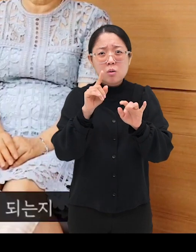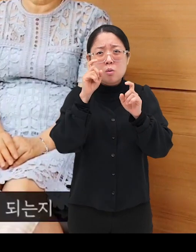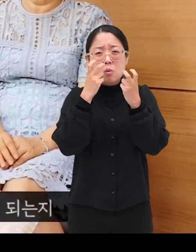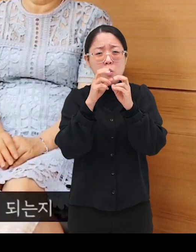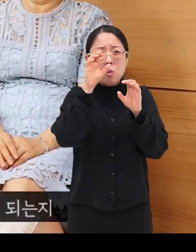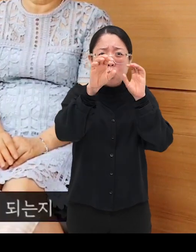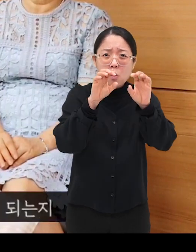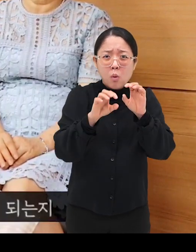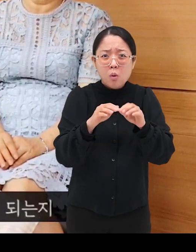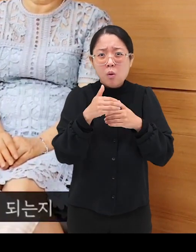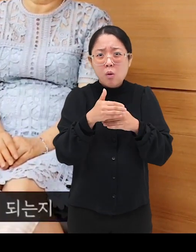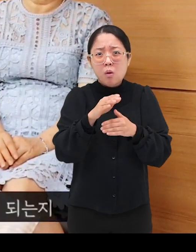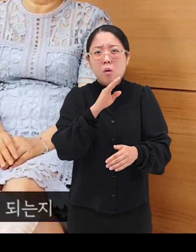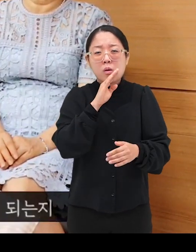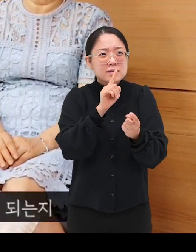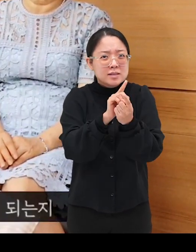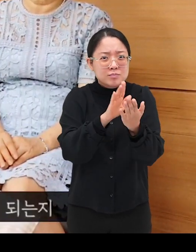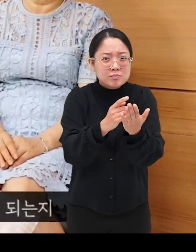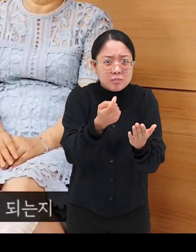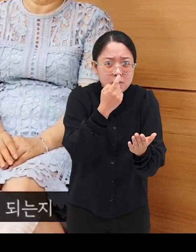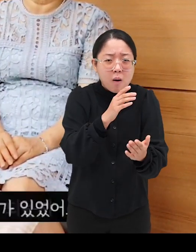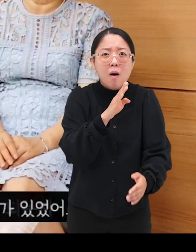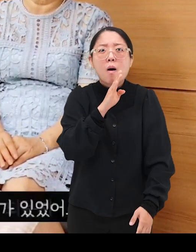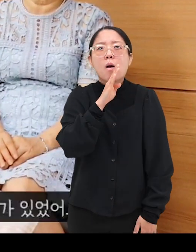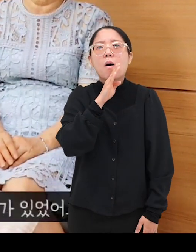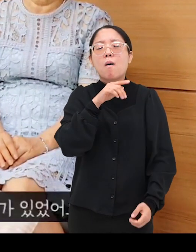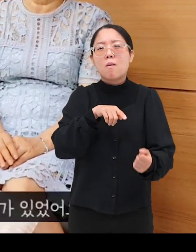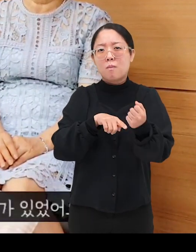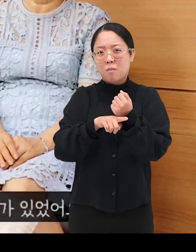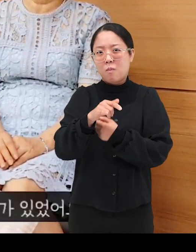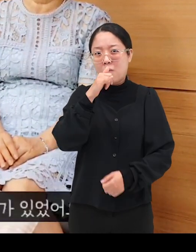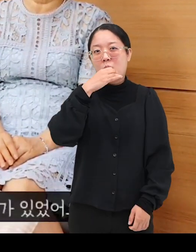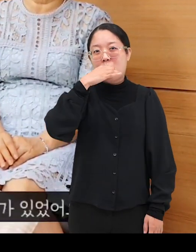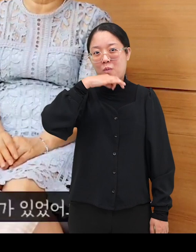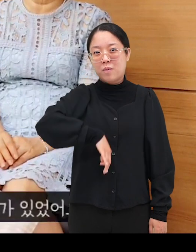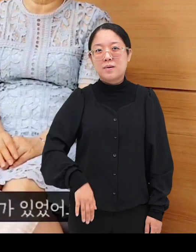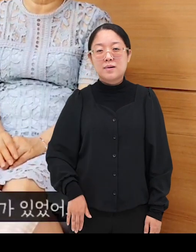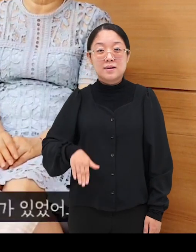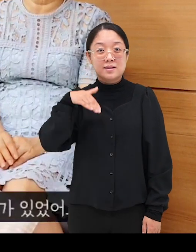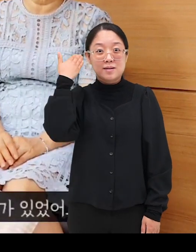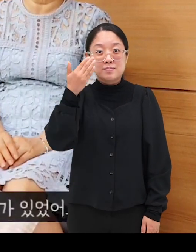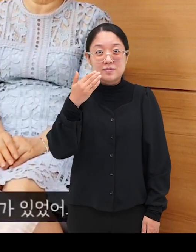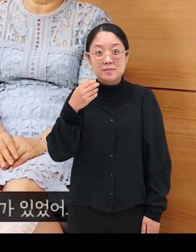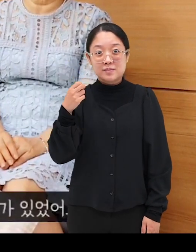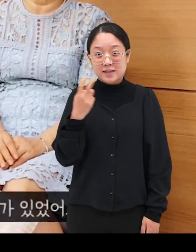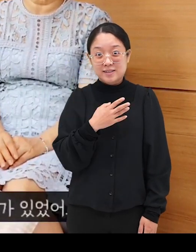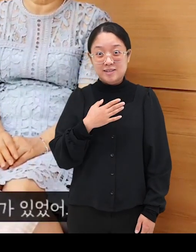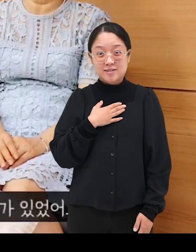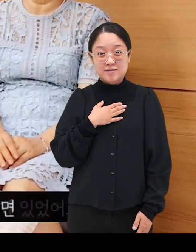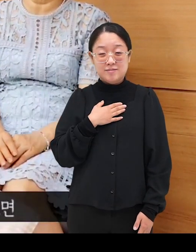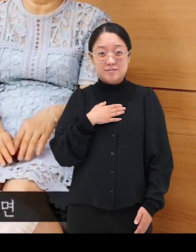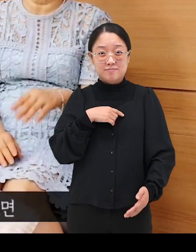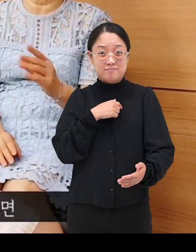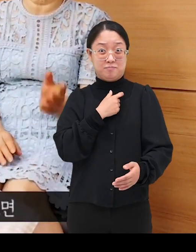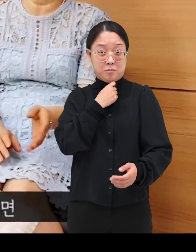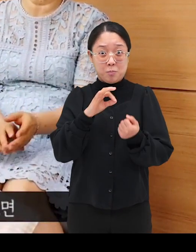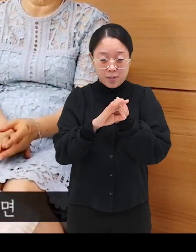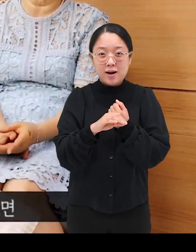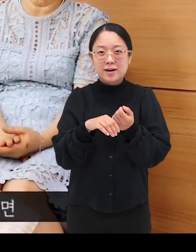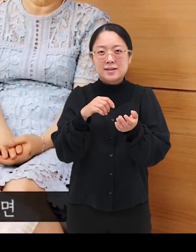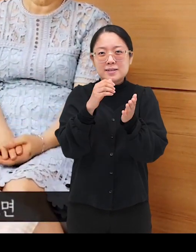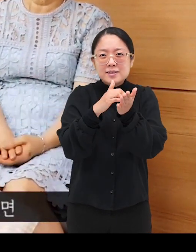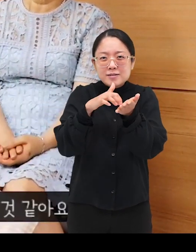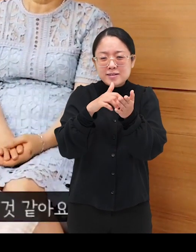글이 담기고 어떤 사진이 어떻게 되는지 그런 과정을 직접 배울 수 있어서 그게 되게 의미가 있었어요. 다음에 또 우리가